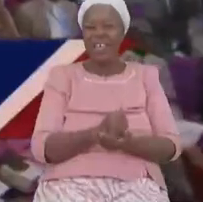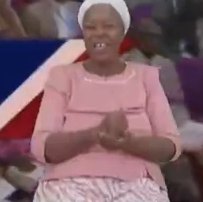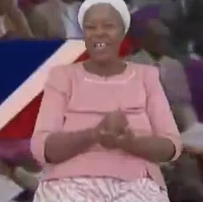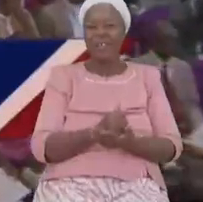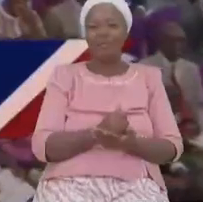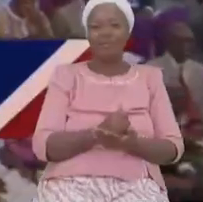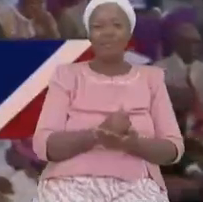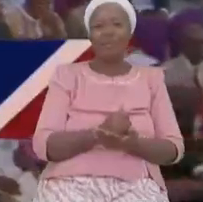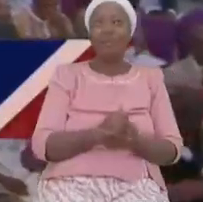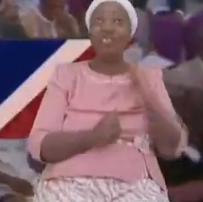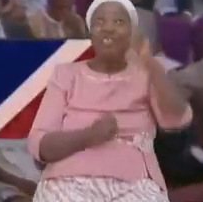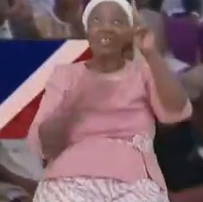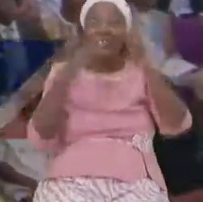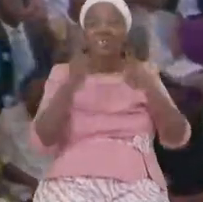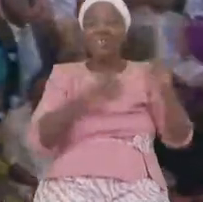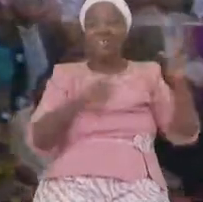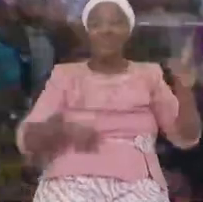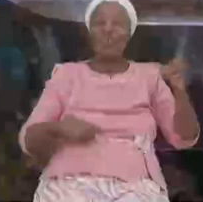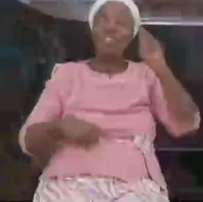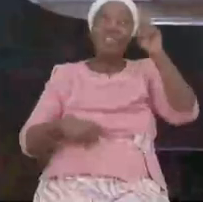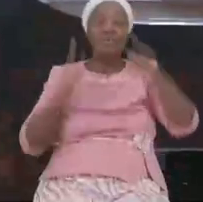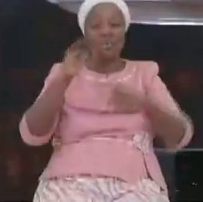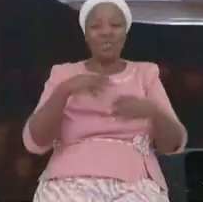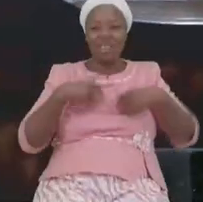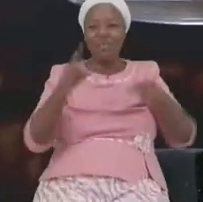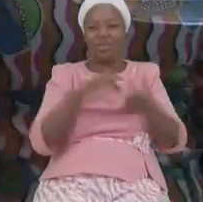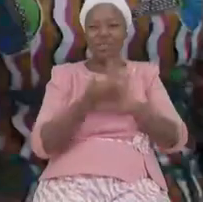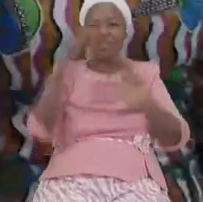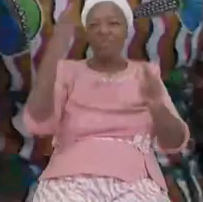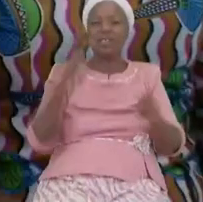Il est l'Éternel, il va te guérir au nom de Jésus.